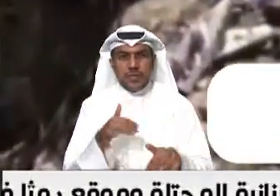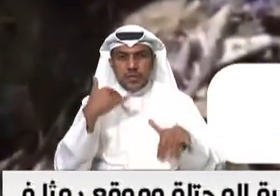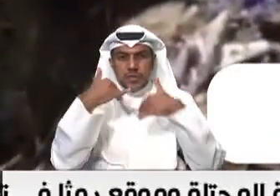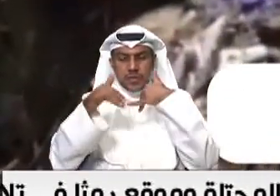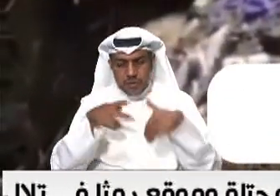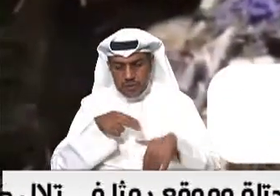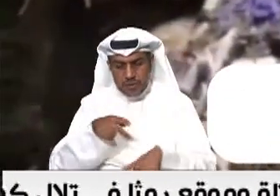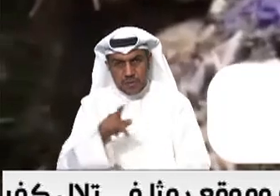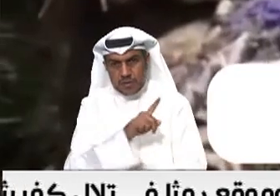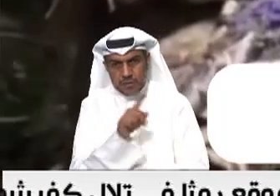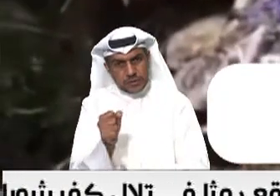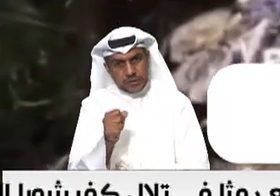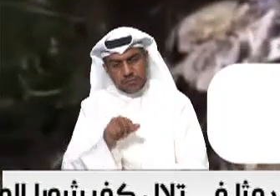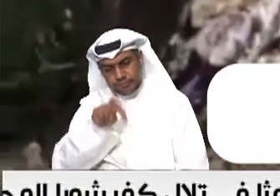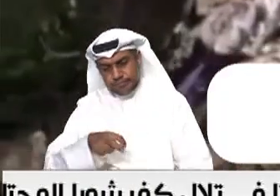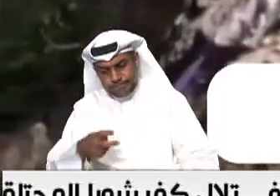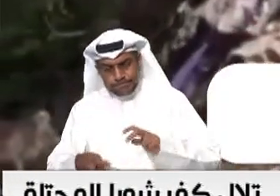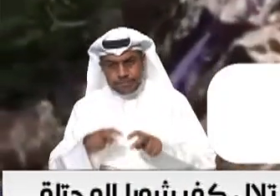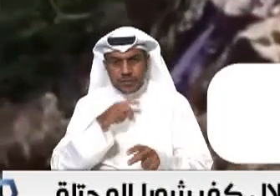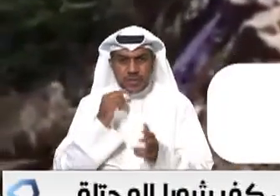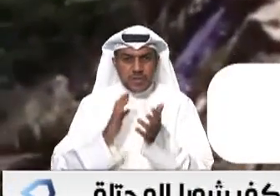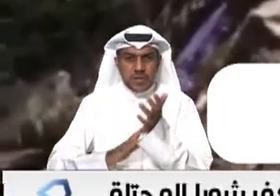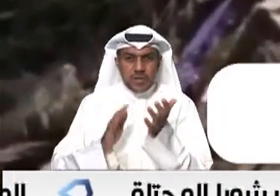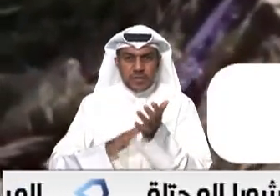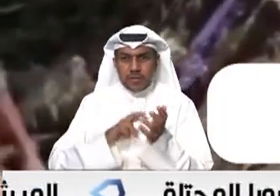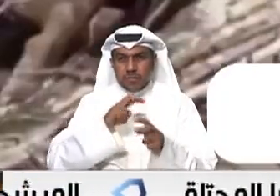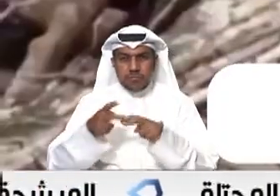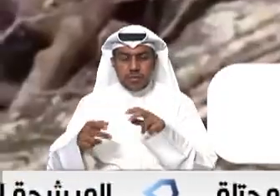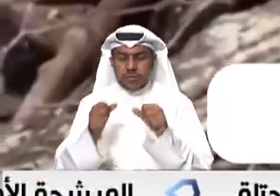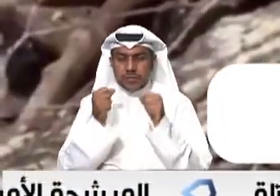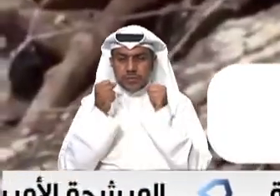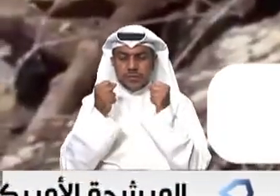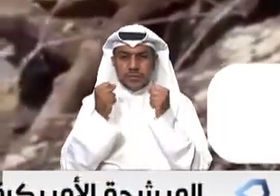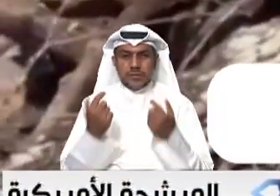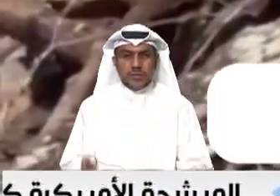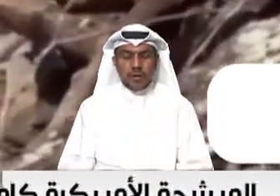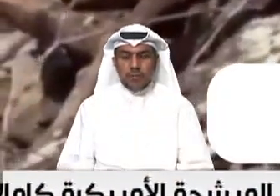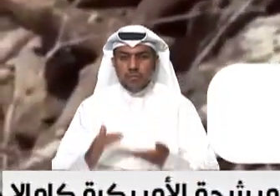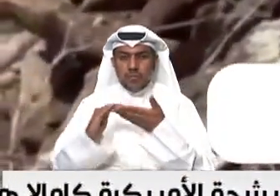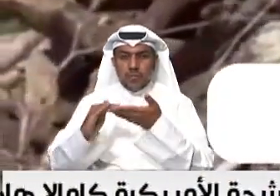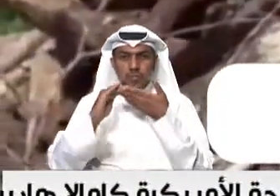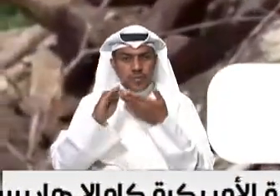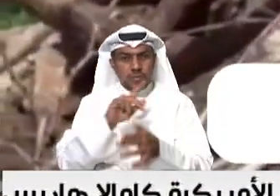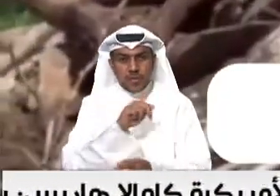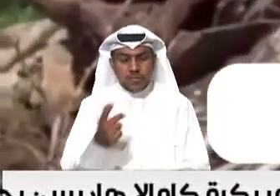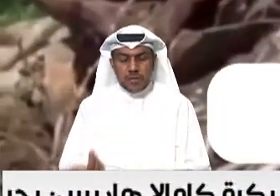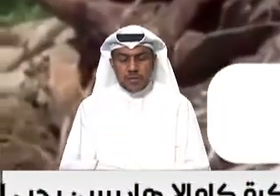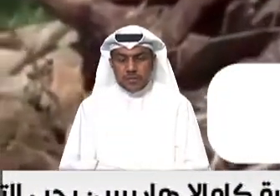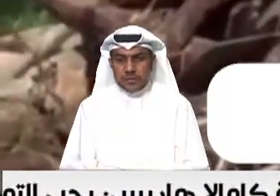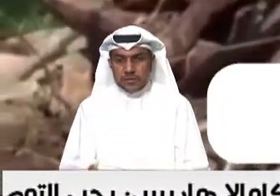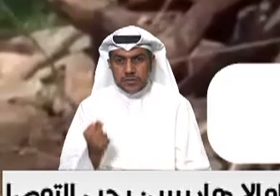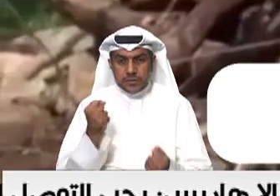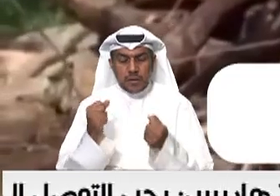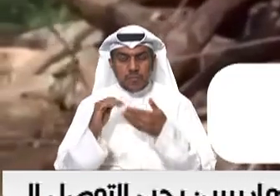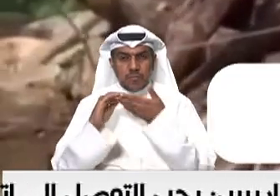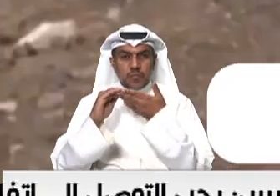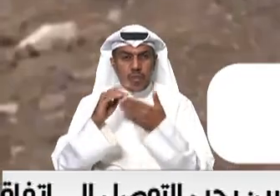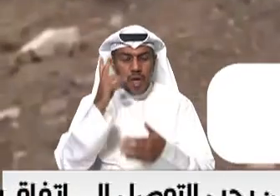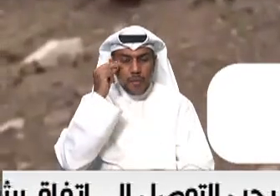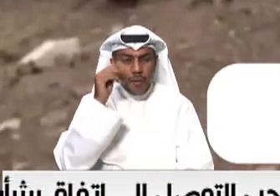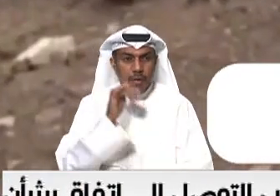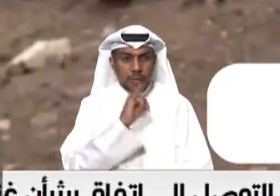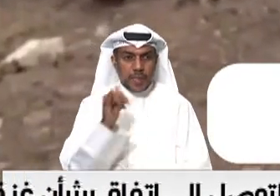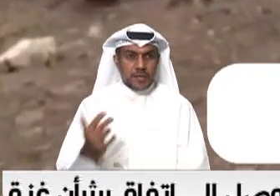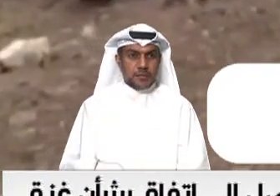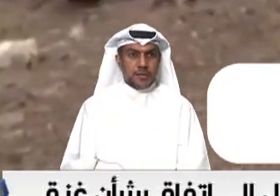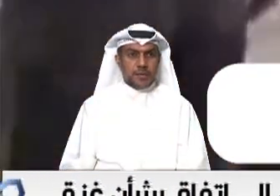والسير في أماكن وعرة ومحفوفة بالمخاطر، وهو ما جعل فرق الإنقاذ تواجه عدة صعوبات ميدانية للوصول لضحايا هذه